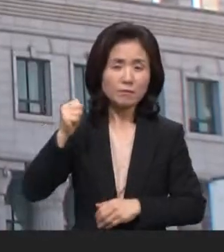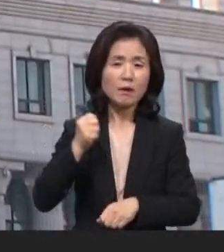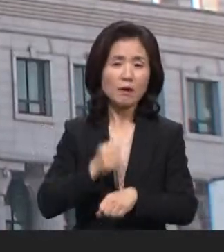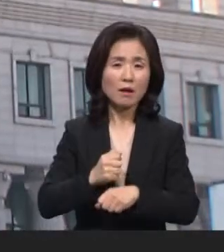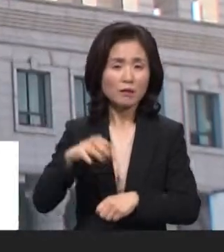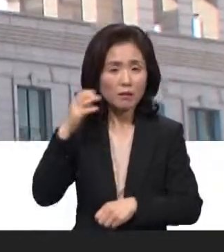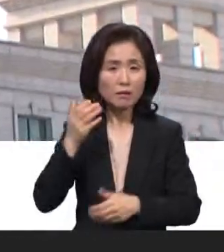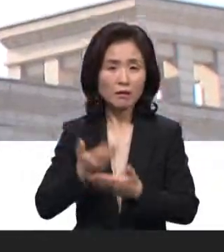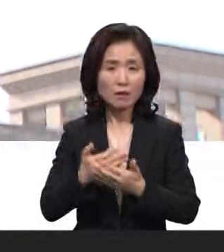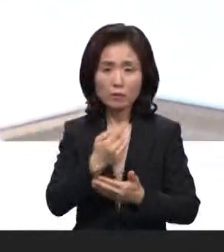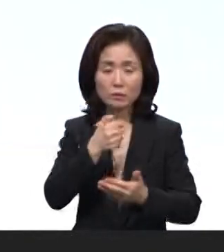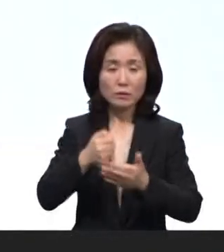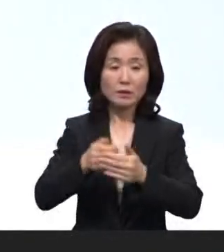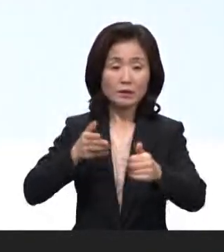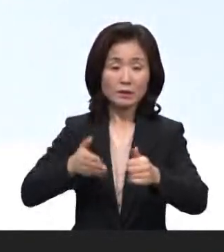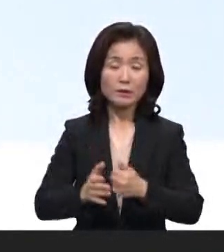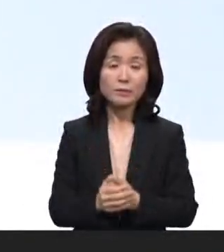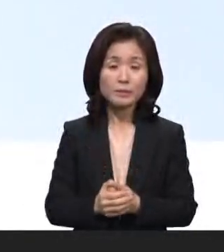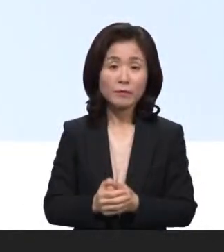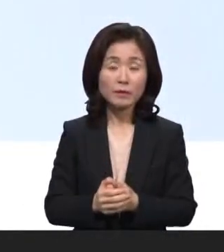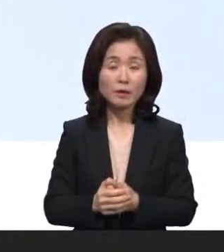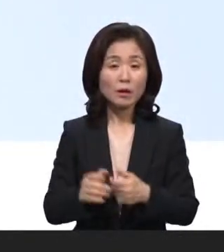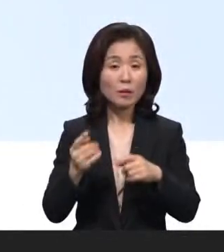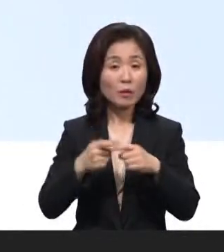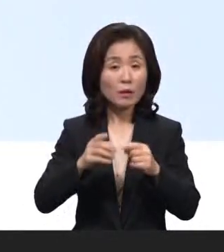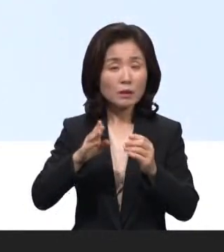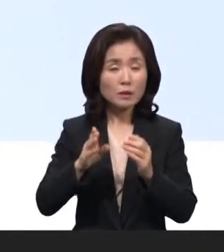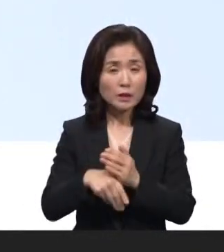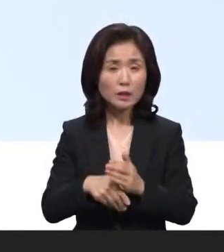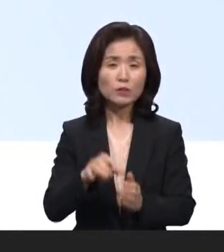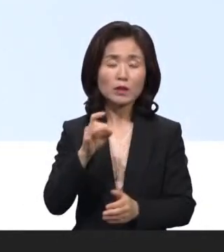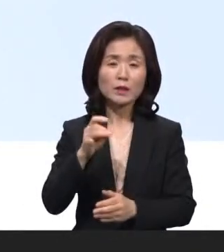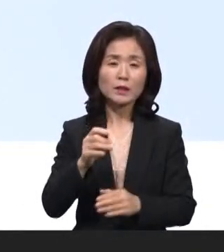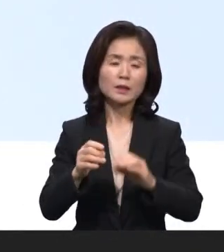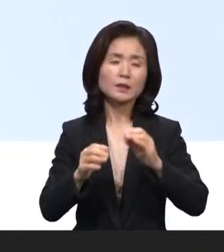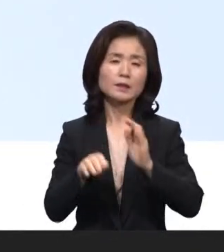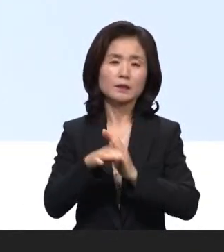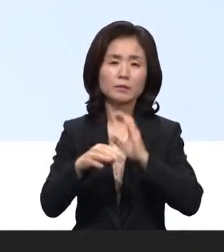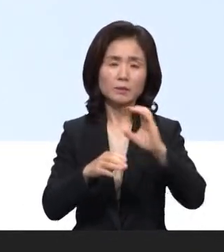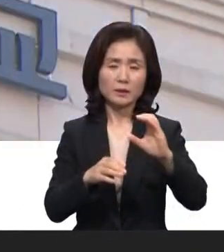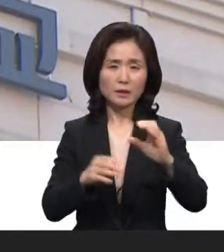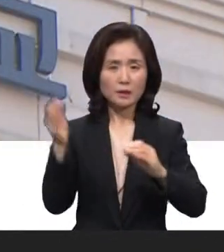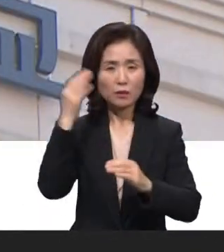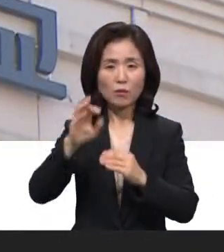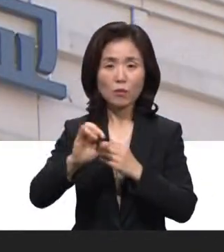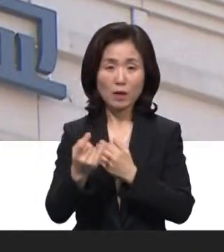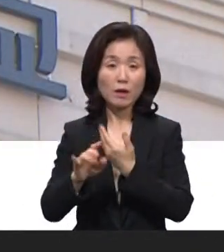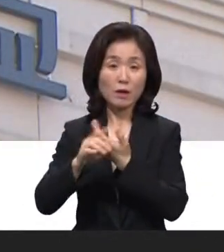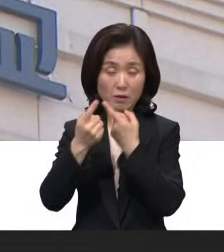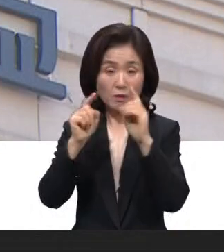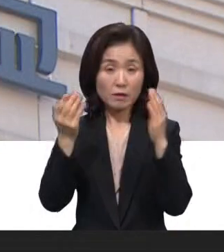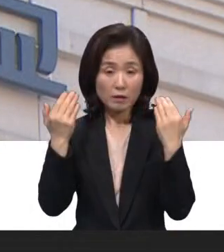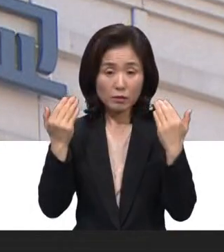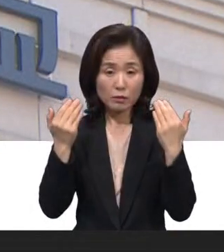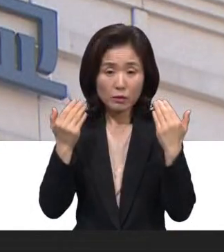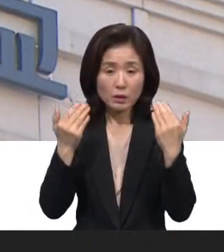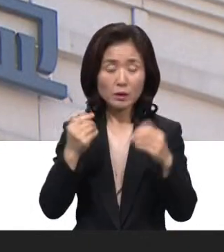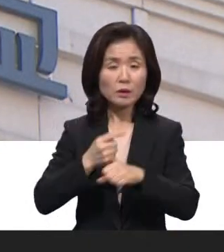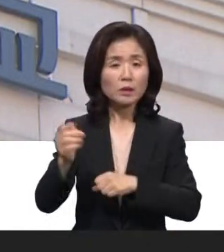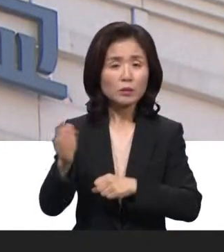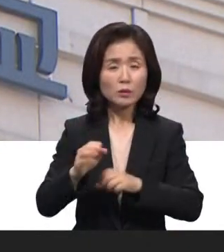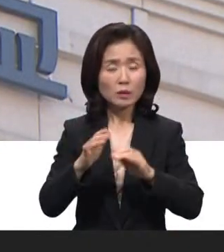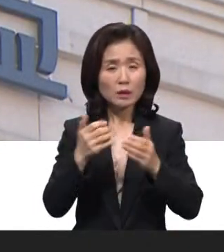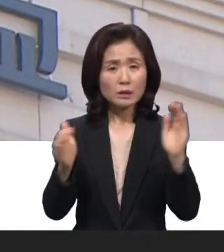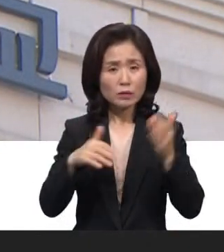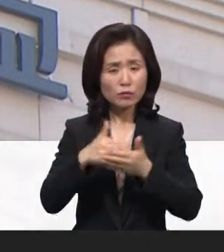지난 2월 발표된 사범대 평가에서 유일하게 C등급을 받은 한국외대는 내년도 신입생부터 사범대 정원의 30%를 줄여야